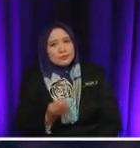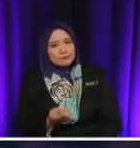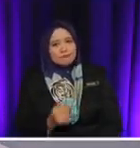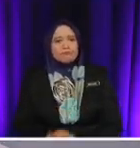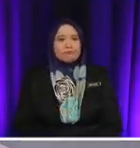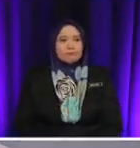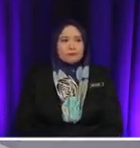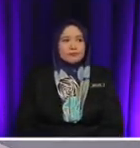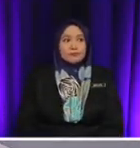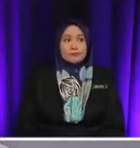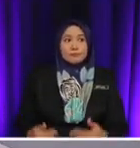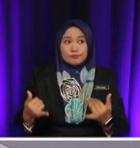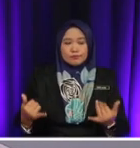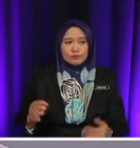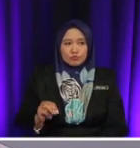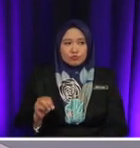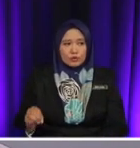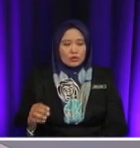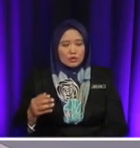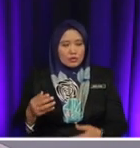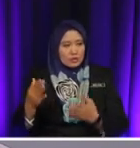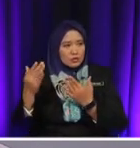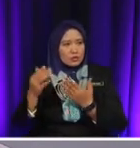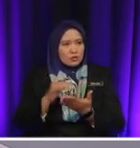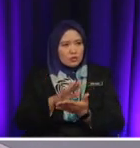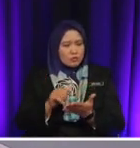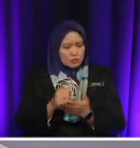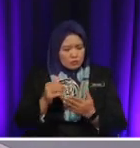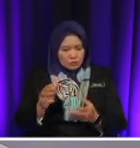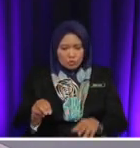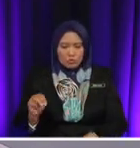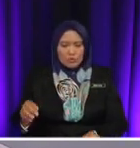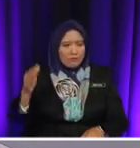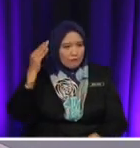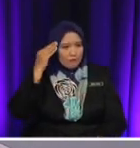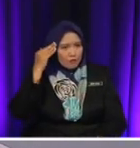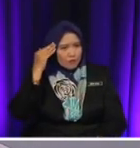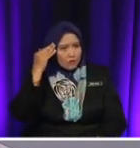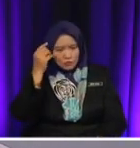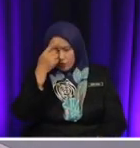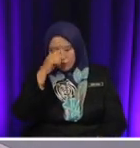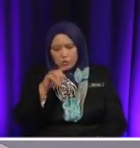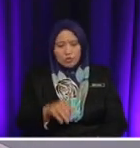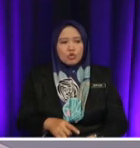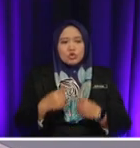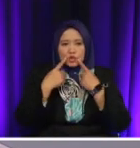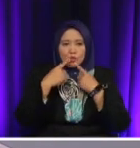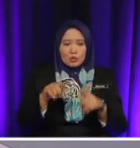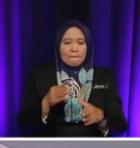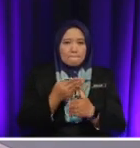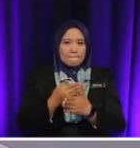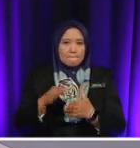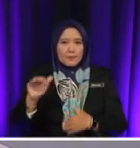idea baharu murid-murid memahami sepenuhnya teknik yang betul ya Cikgu Ran untukjawab bahagian a dengan bahagian B kita